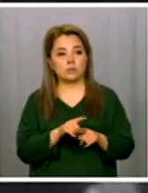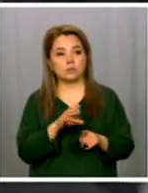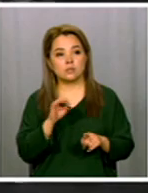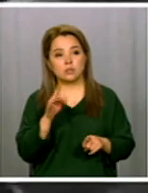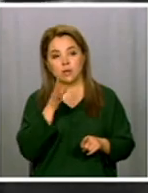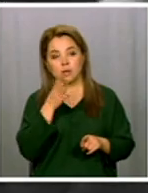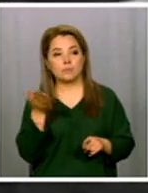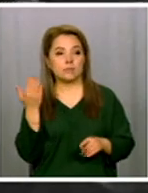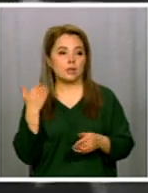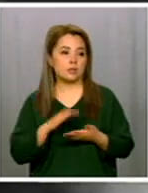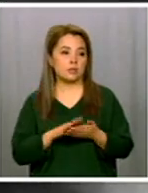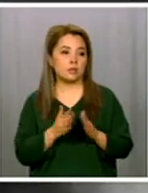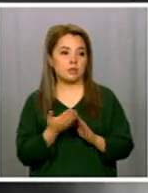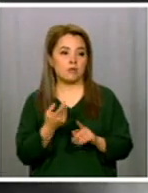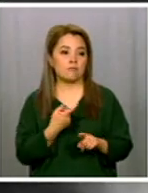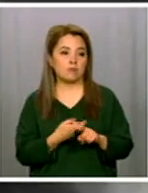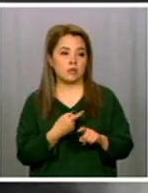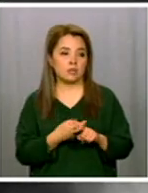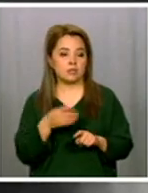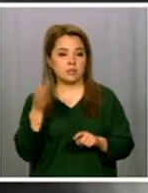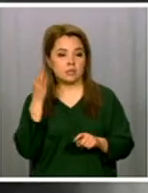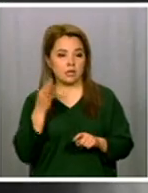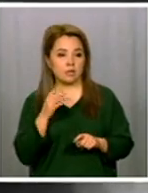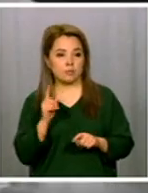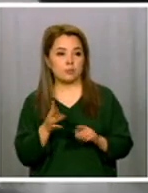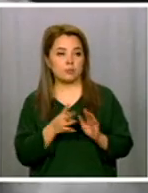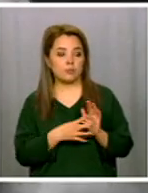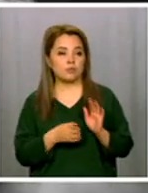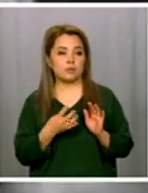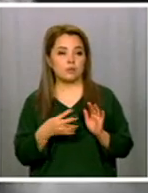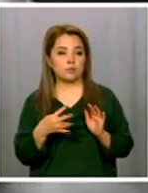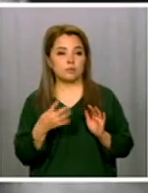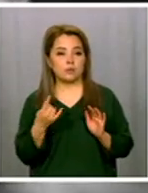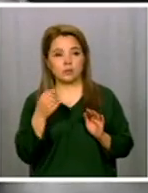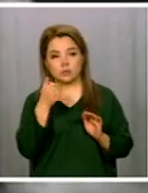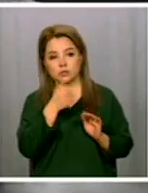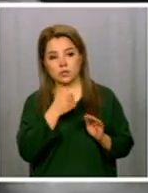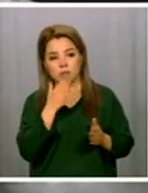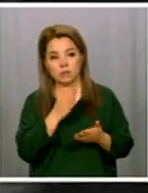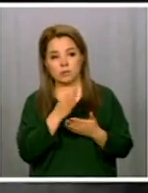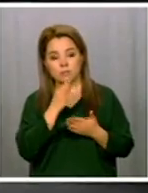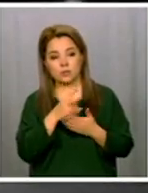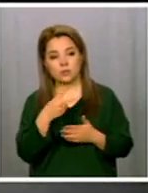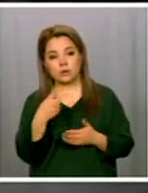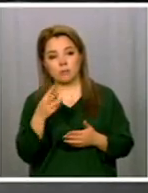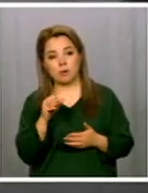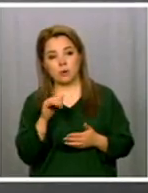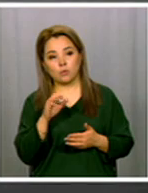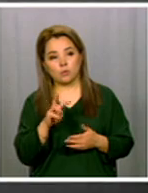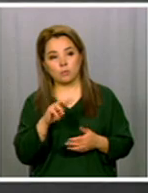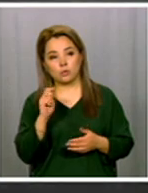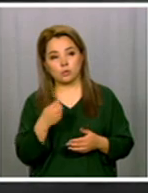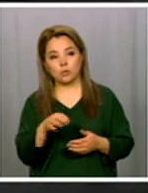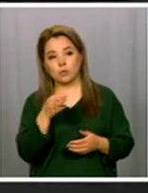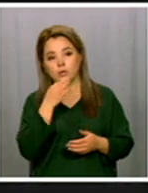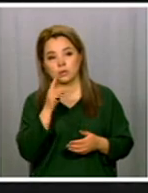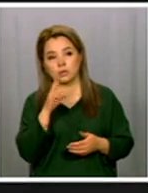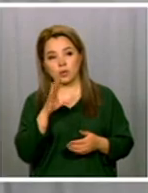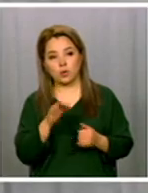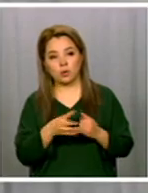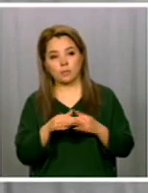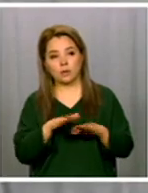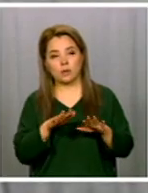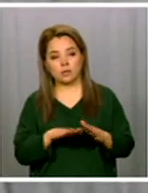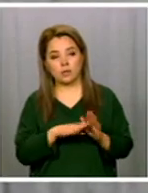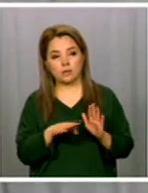жасаған келісімді фашистік Германия 1941 жылы 22 маусымда бұзып, соғыс жарияламастан ксро аумағына аяқ